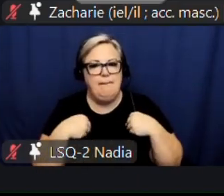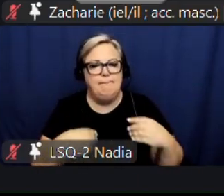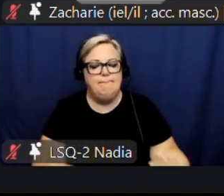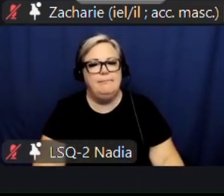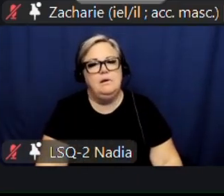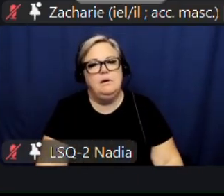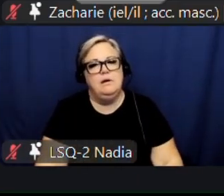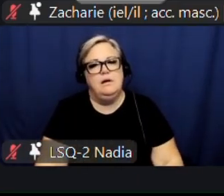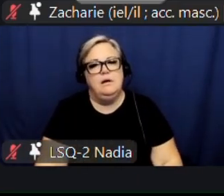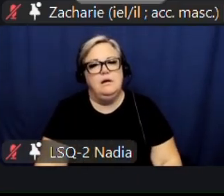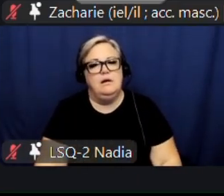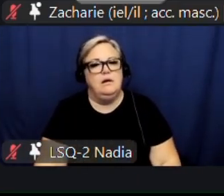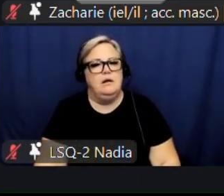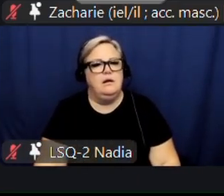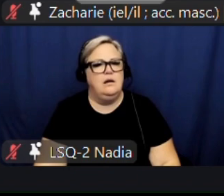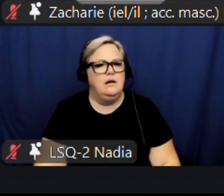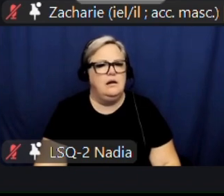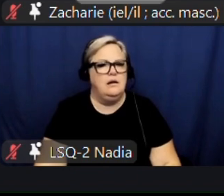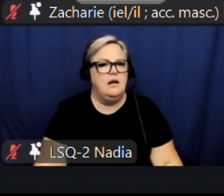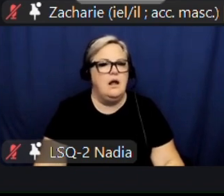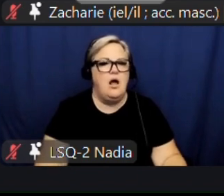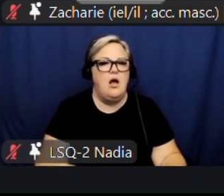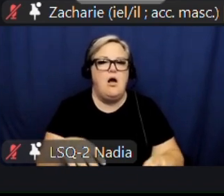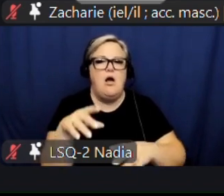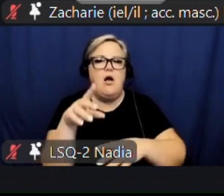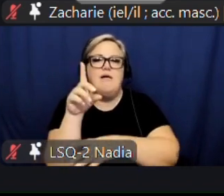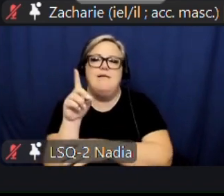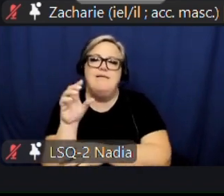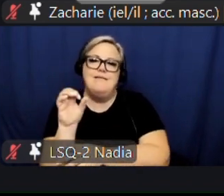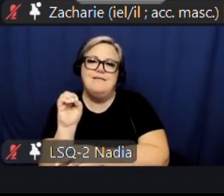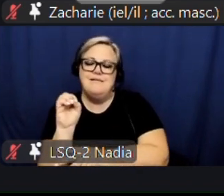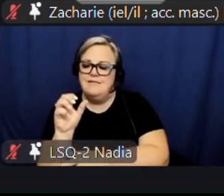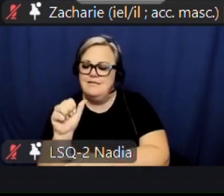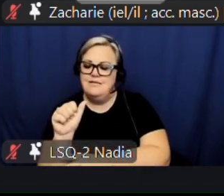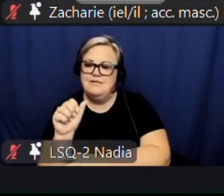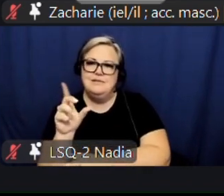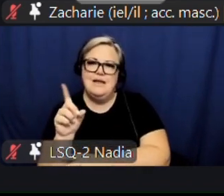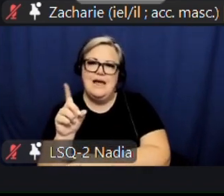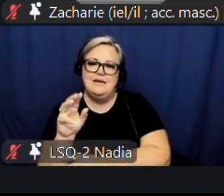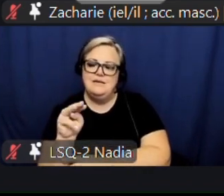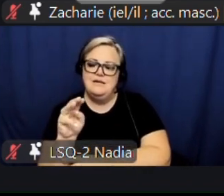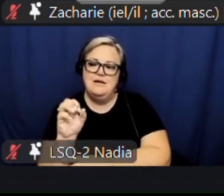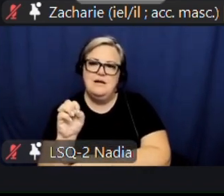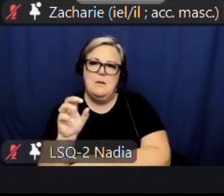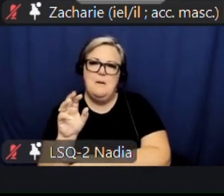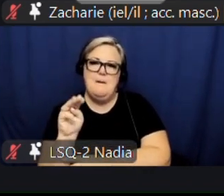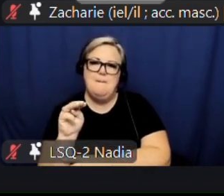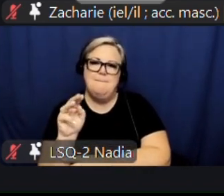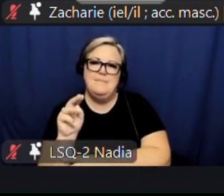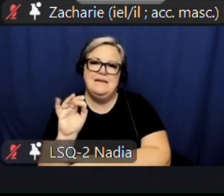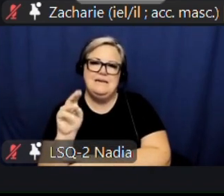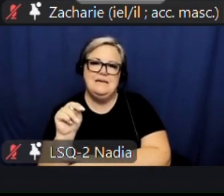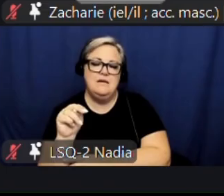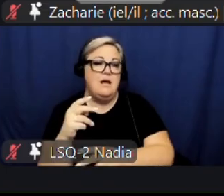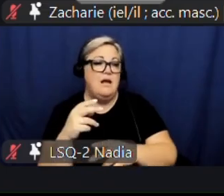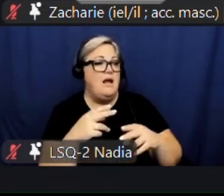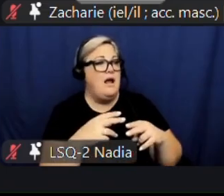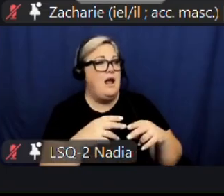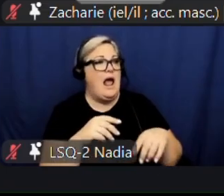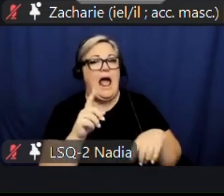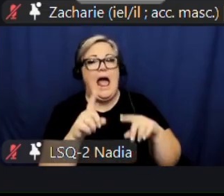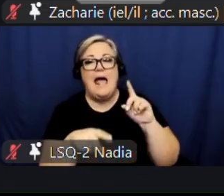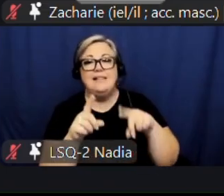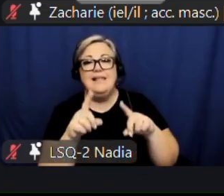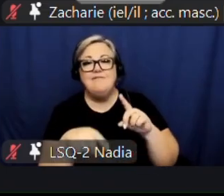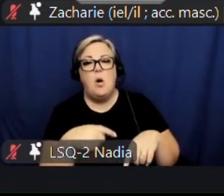on parle aussi de morinommage ou de dead naming en anglais. Ça, c'est utiliser le nom qu'une personne n'utilise plus pour se